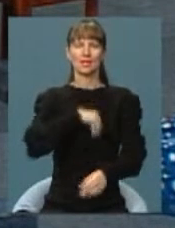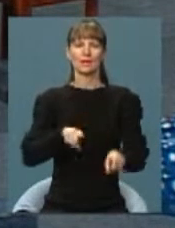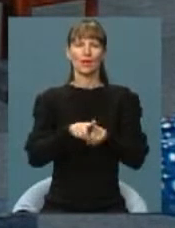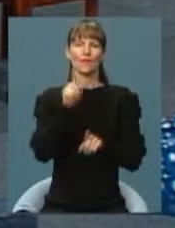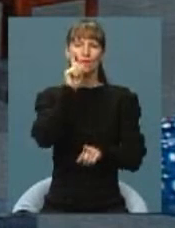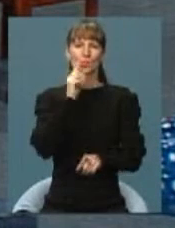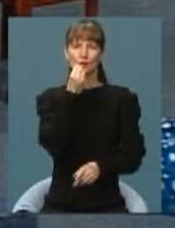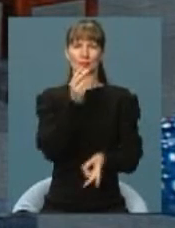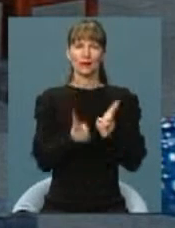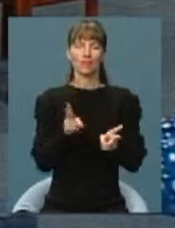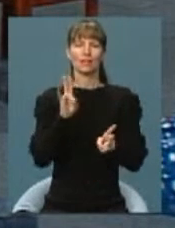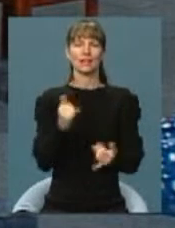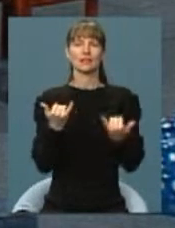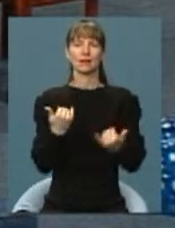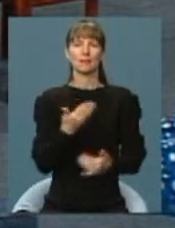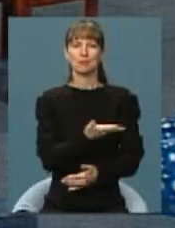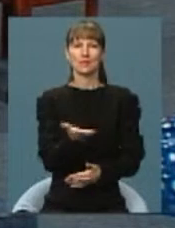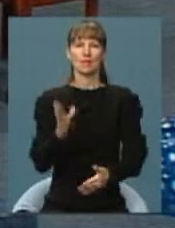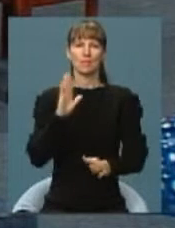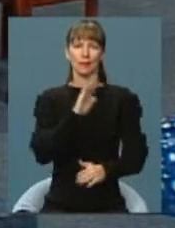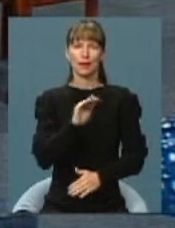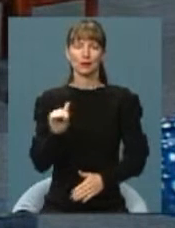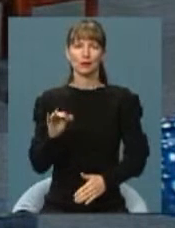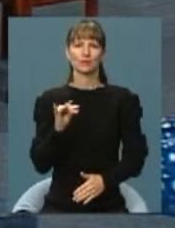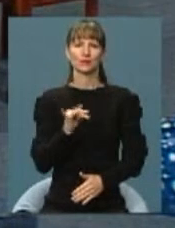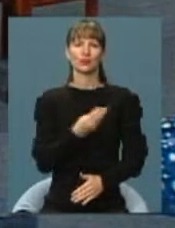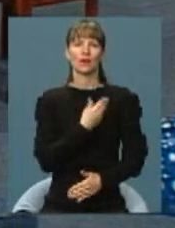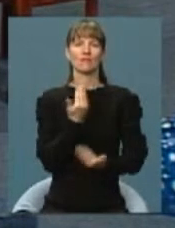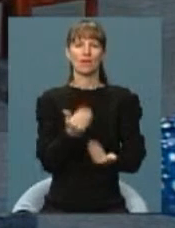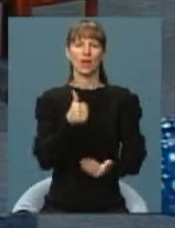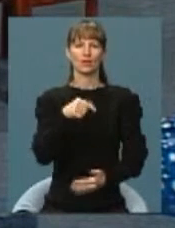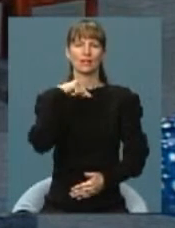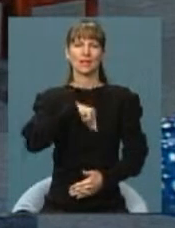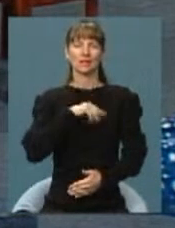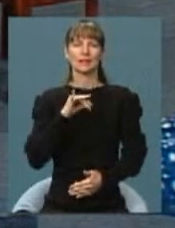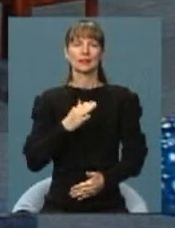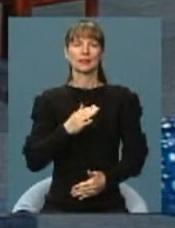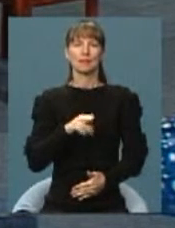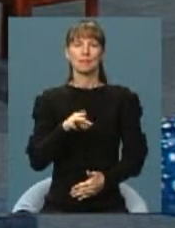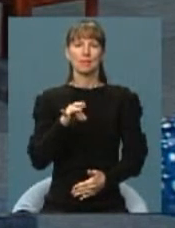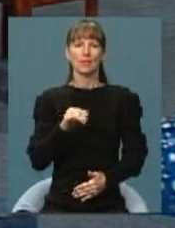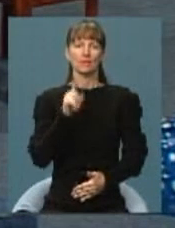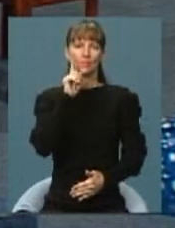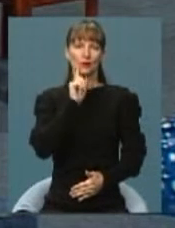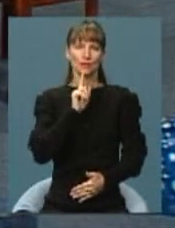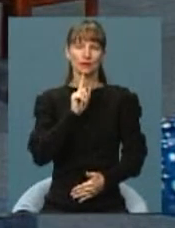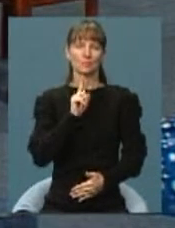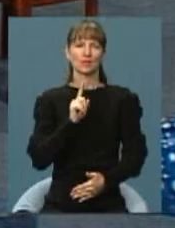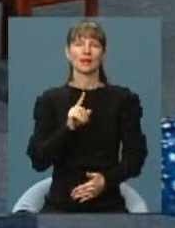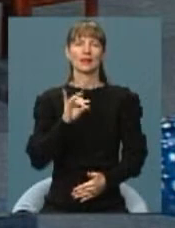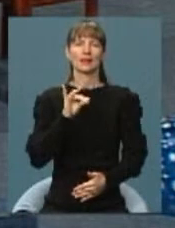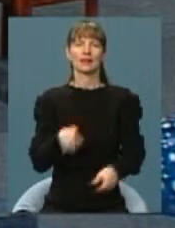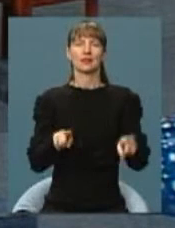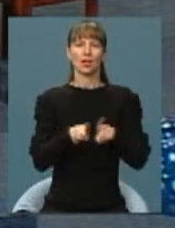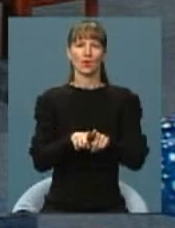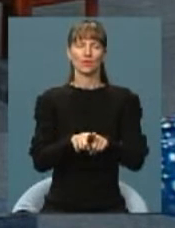гарну страву. Ну, а на сьогодні ми з вами прощаємося. Бажаємо вам гарного настрою, та смачного, звичайно. І також